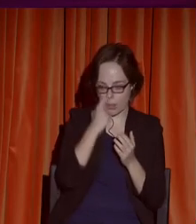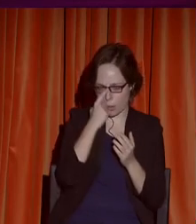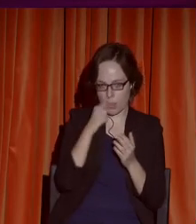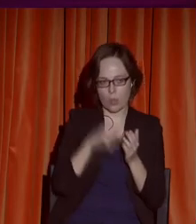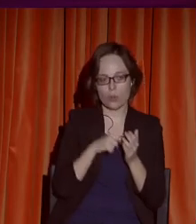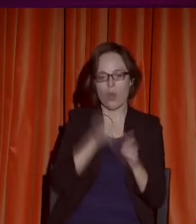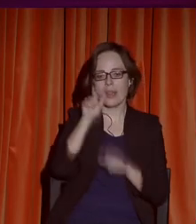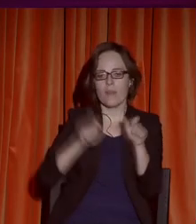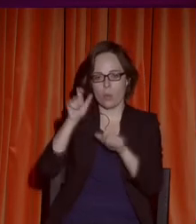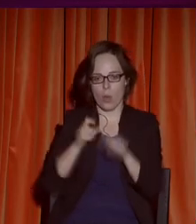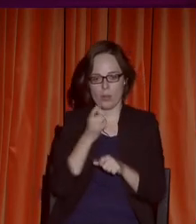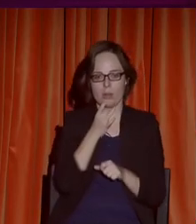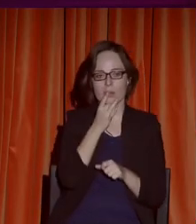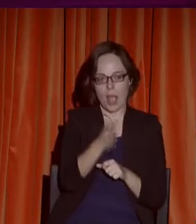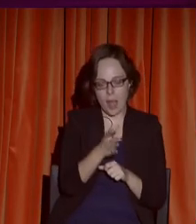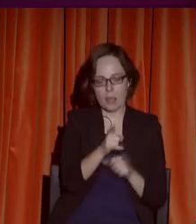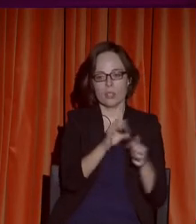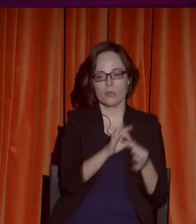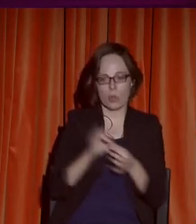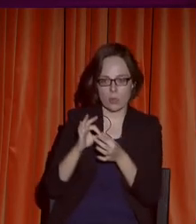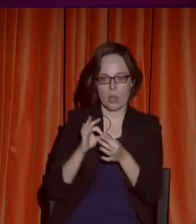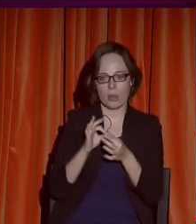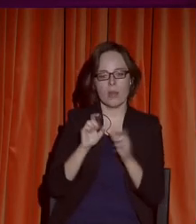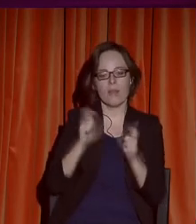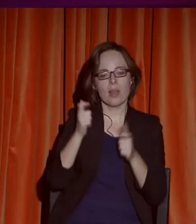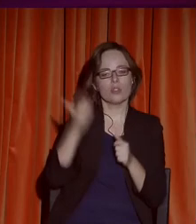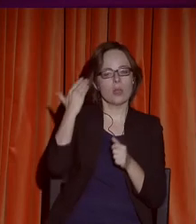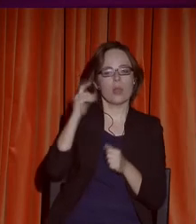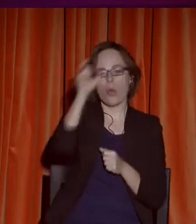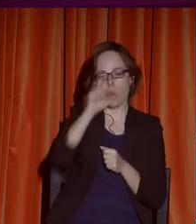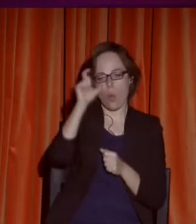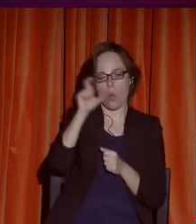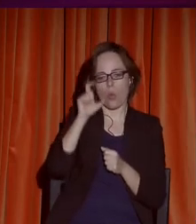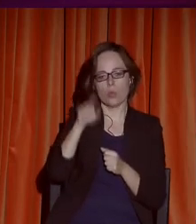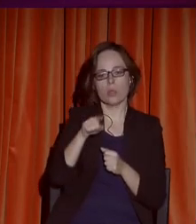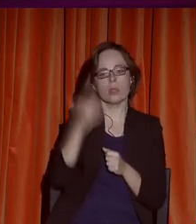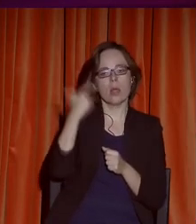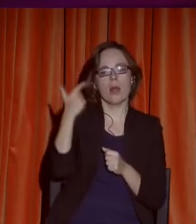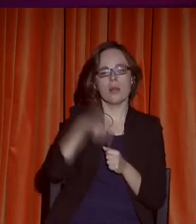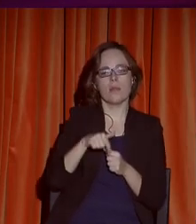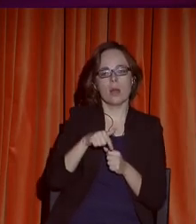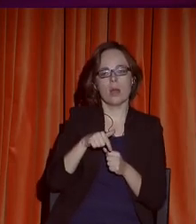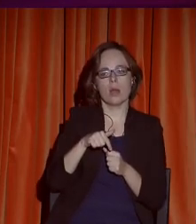skargi indywidualne związane, będące konsekwencją wydarzeń w Turcji po nieudanym puczu w roku